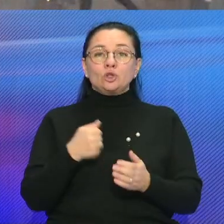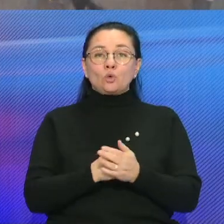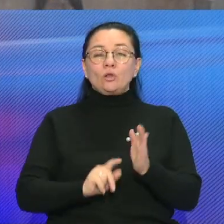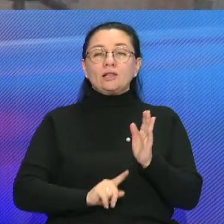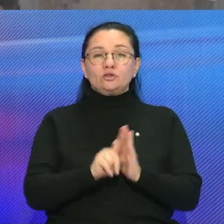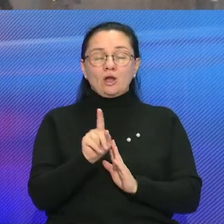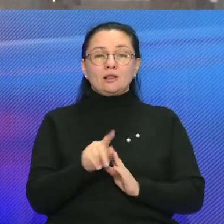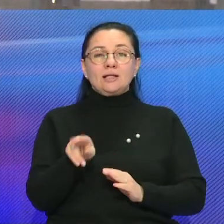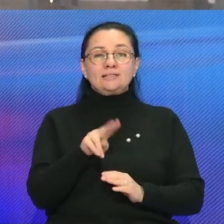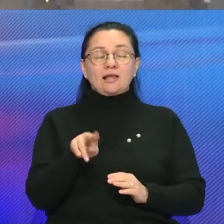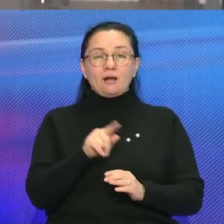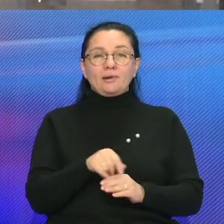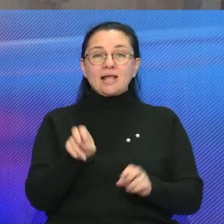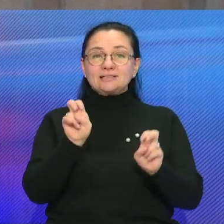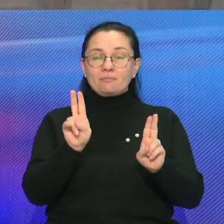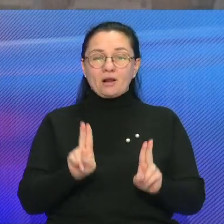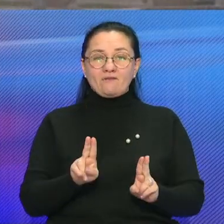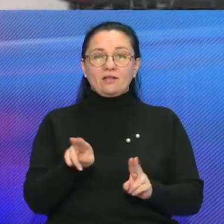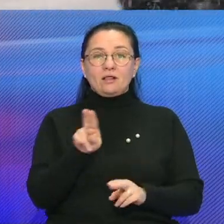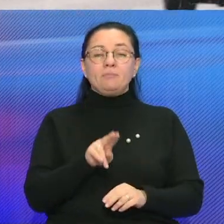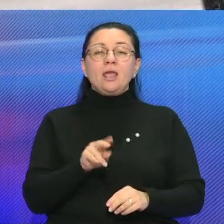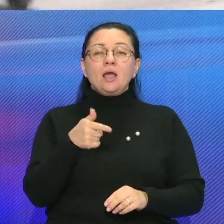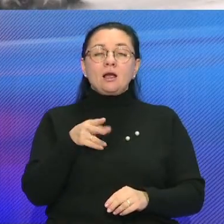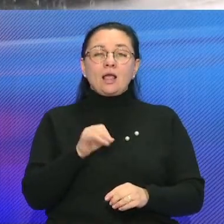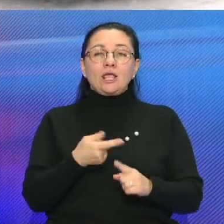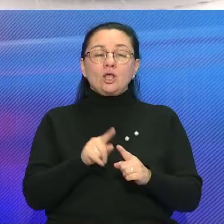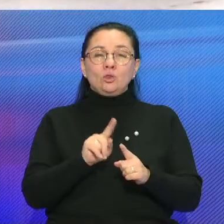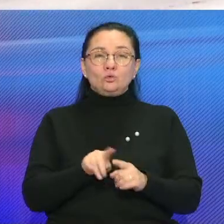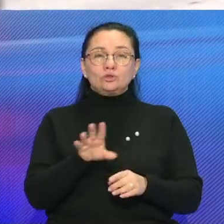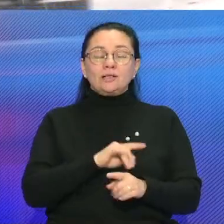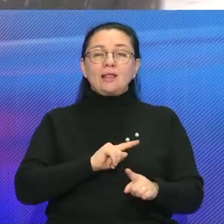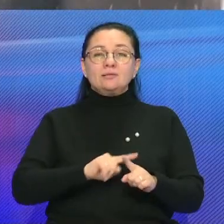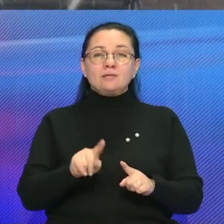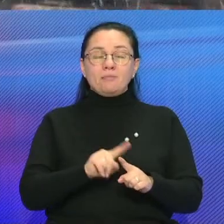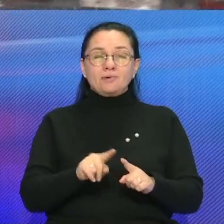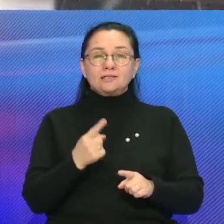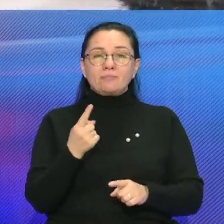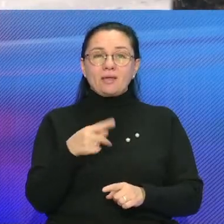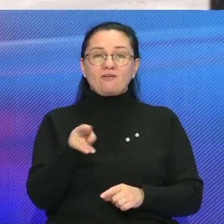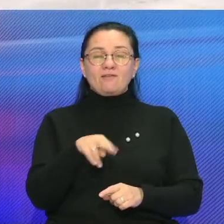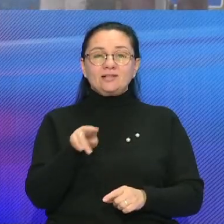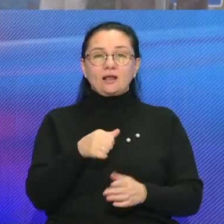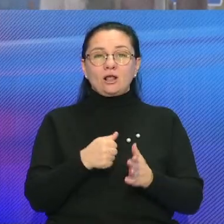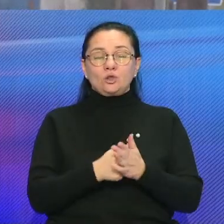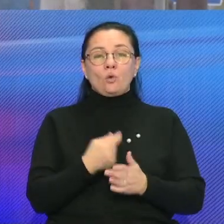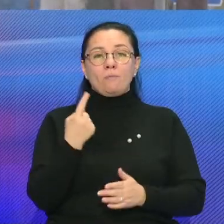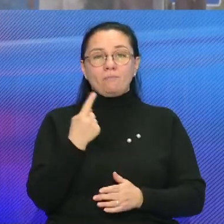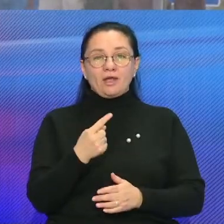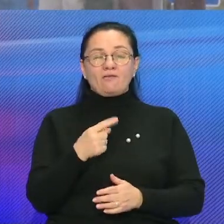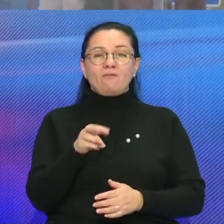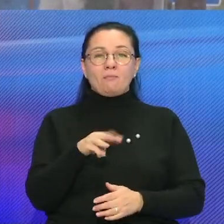Згодна с правилами дорожного руха у Беларуси выкрыстание зимовых шин обовязкова с первого снежня до первого соковика.